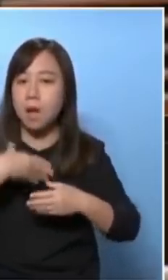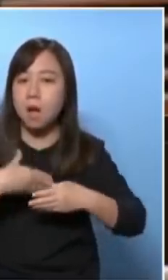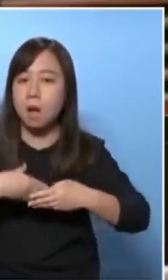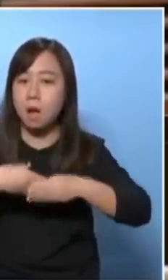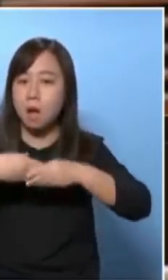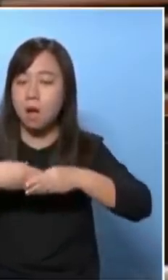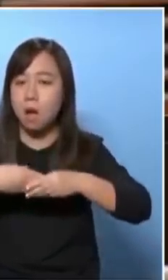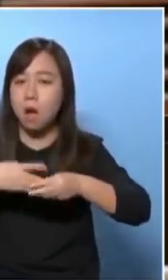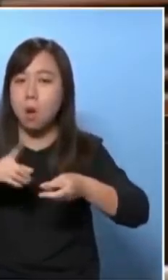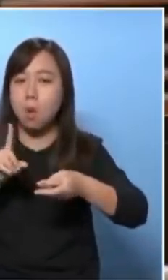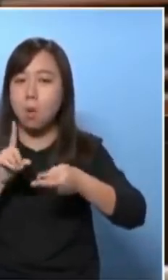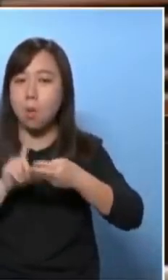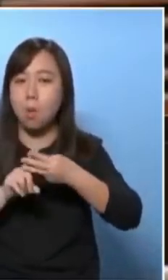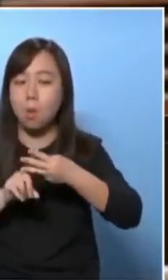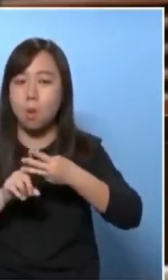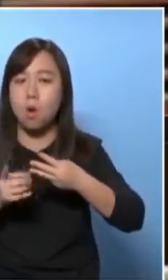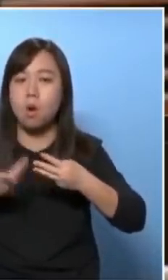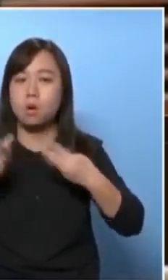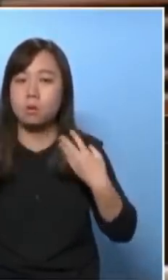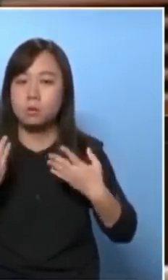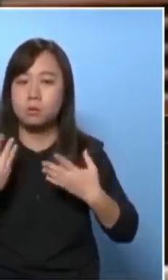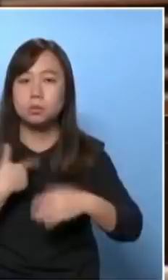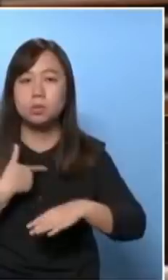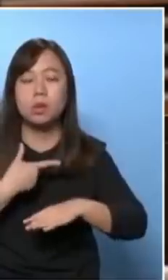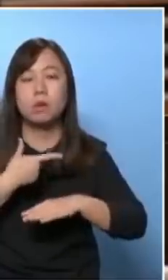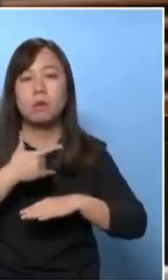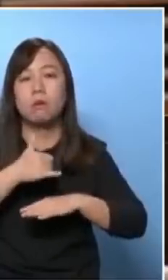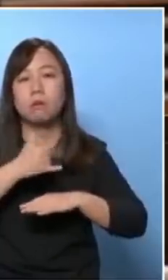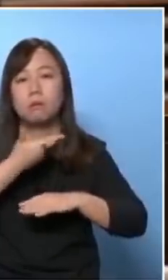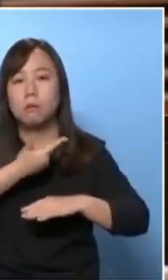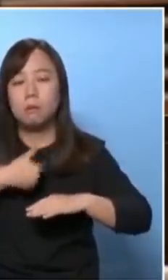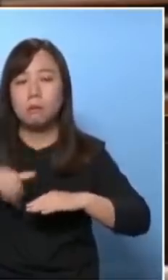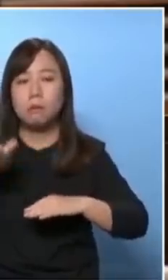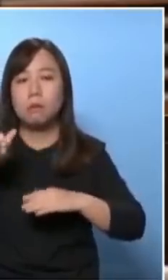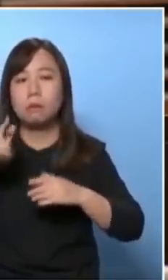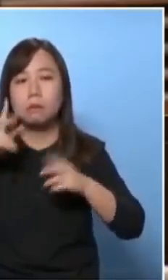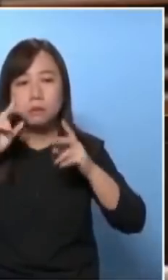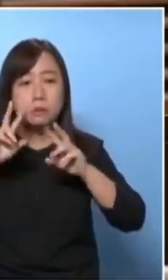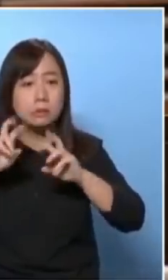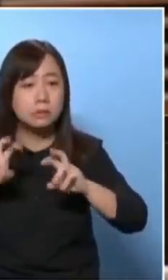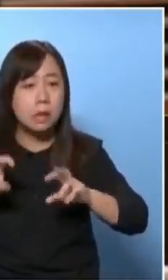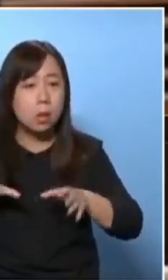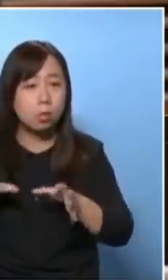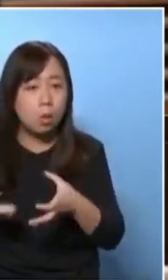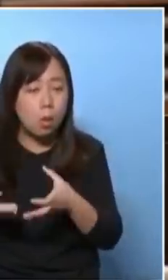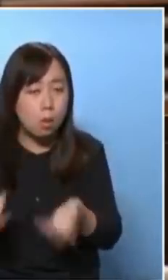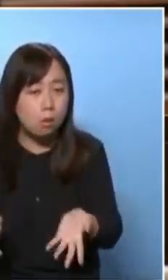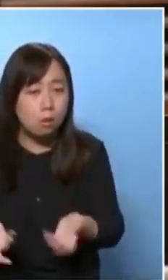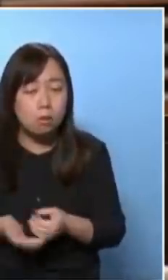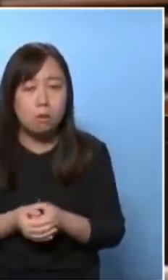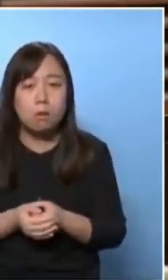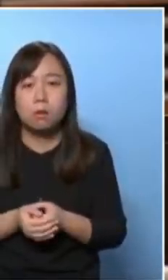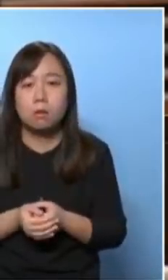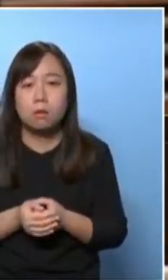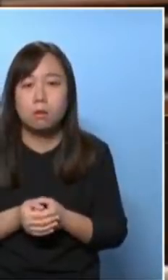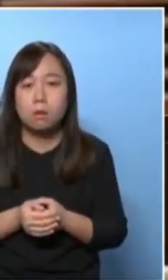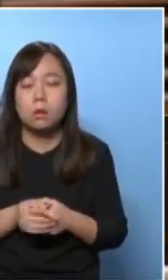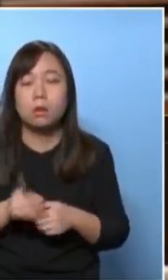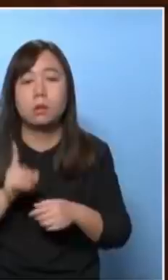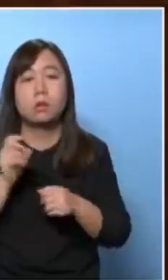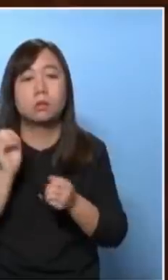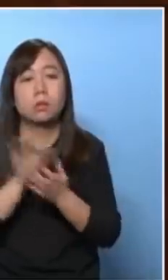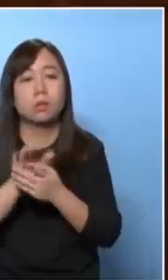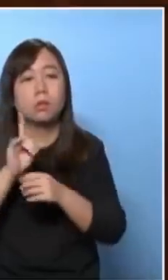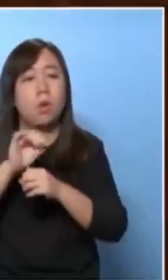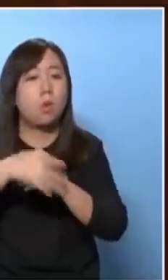手的黃志文現在要離開香港要去研究黨史，你更加令到一國